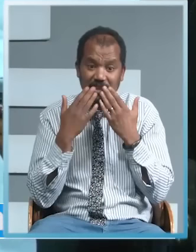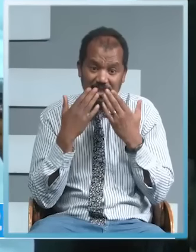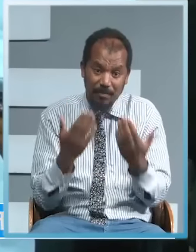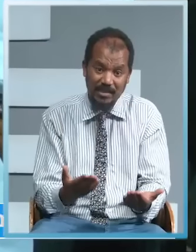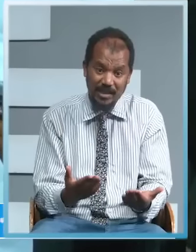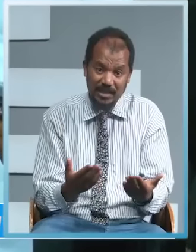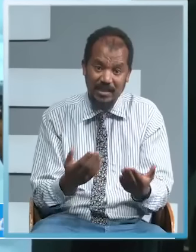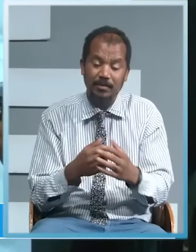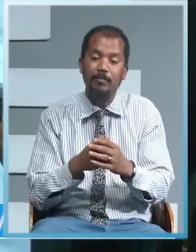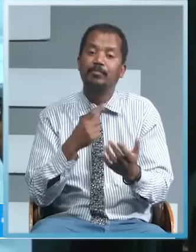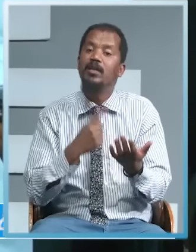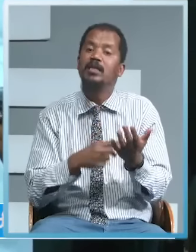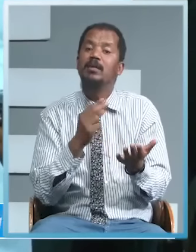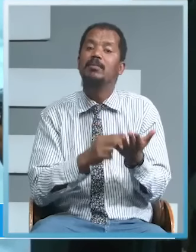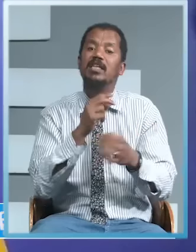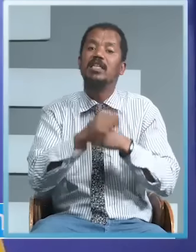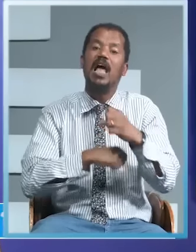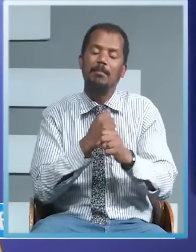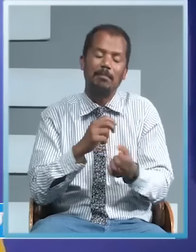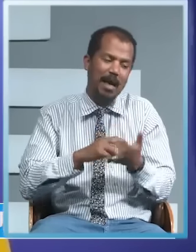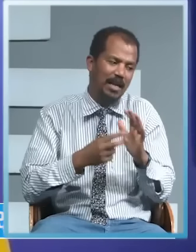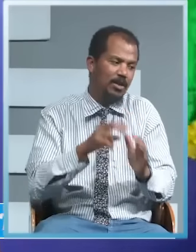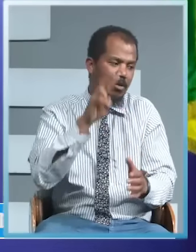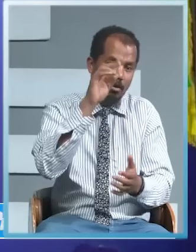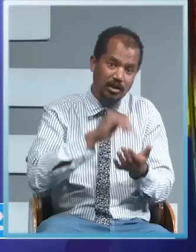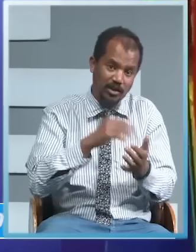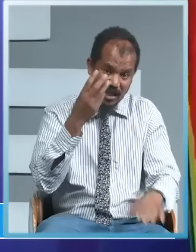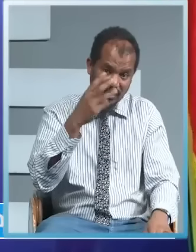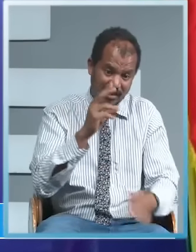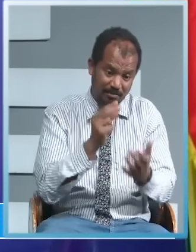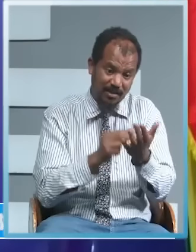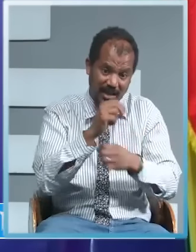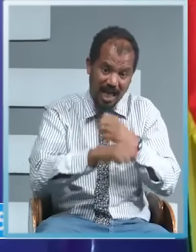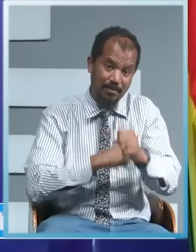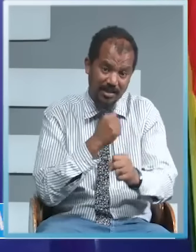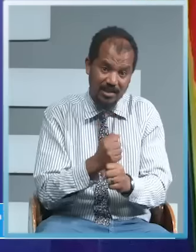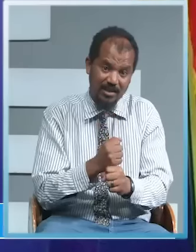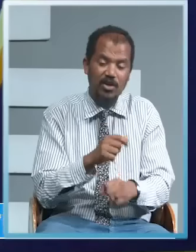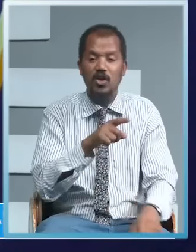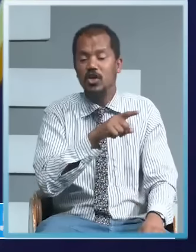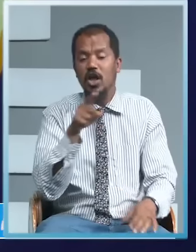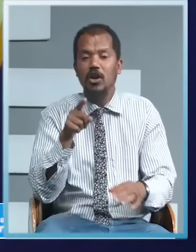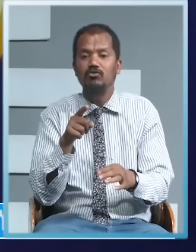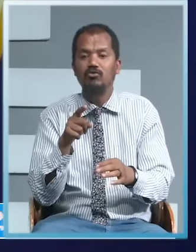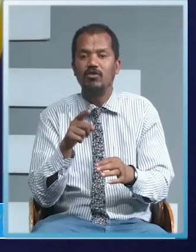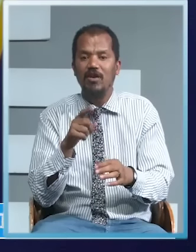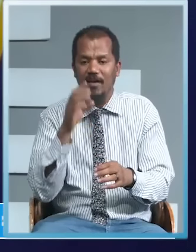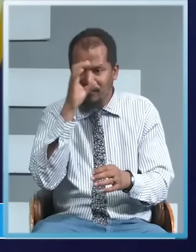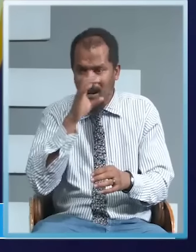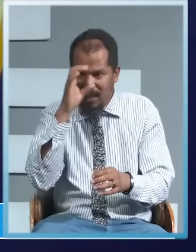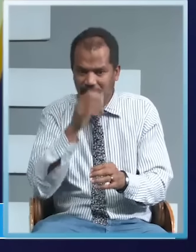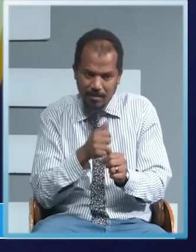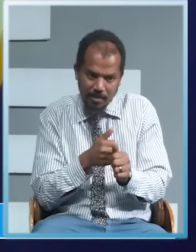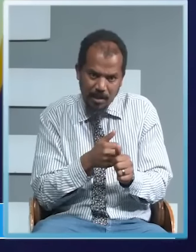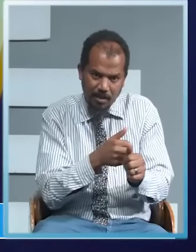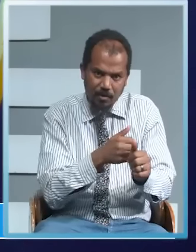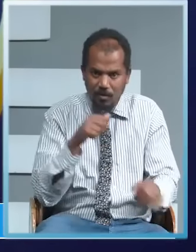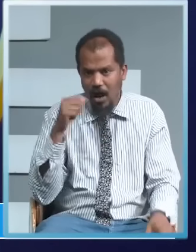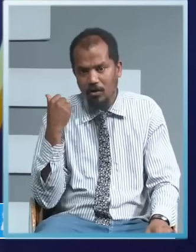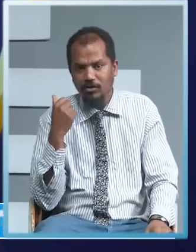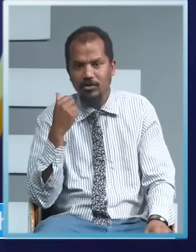ስናመሰግንም በዚህ በጀት ዓመት ማለትም በ2016 በጀት ዓመትም የነሱን ፈለግ የሚከተሉ